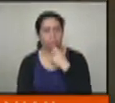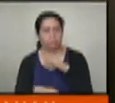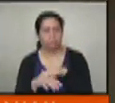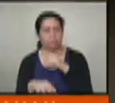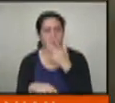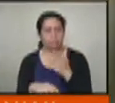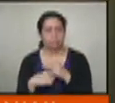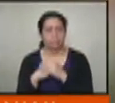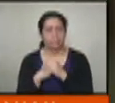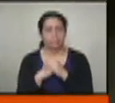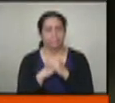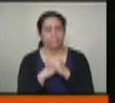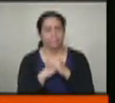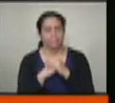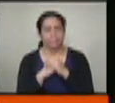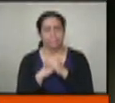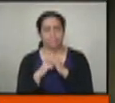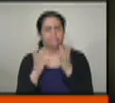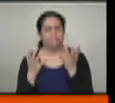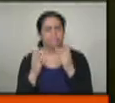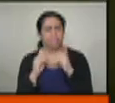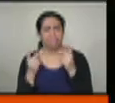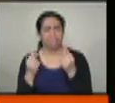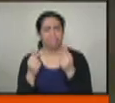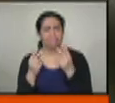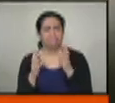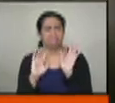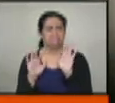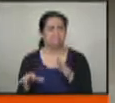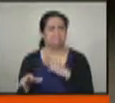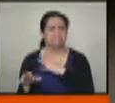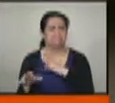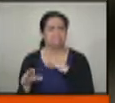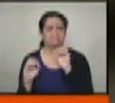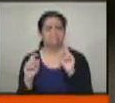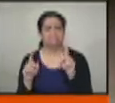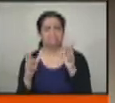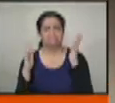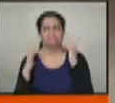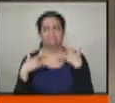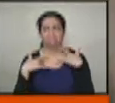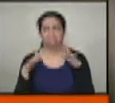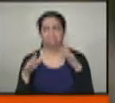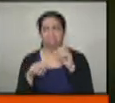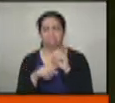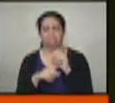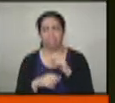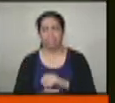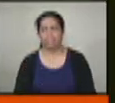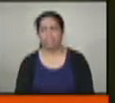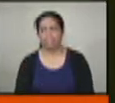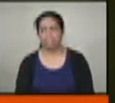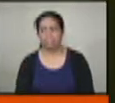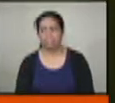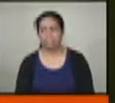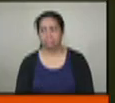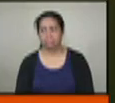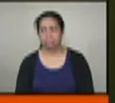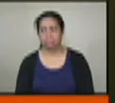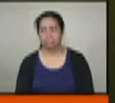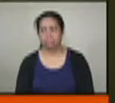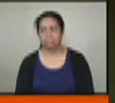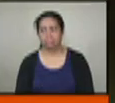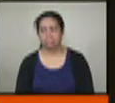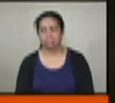po kayo. Aba, kumakain. Oh, wala daw po pala kayong pakialam ni. Wala kang pakialam. Kailangan daw rin kayo. Rintik naman eh. Papadala ko sa